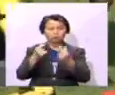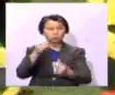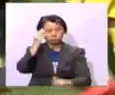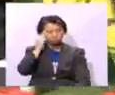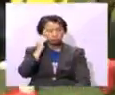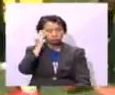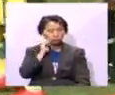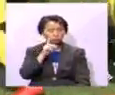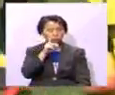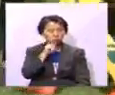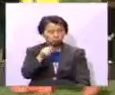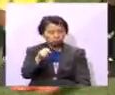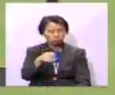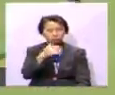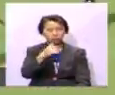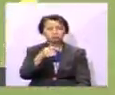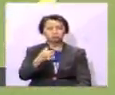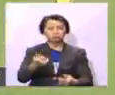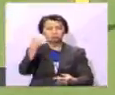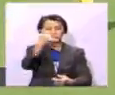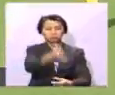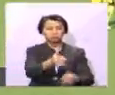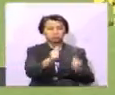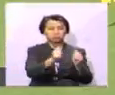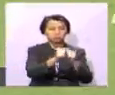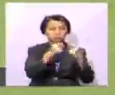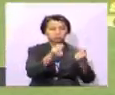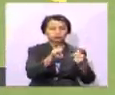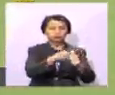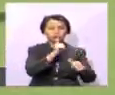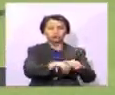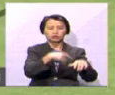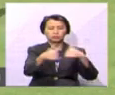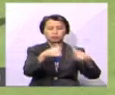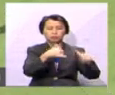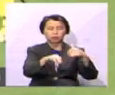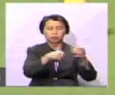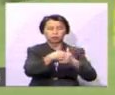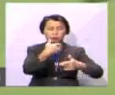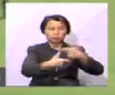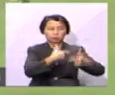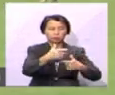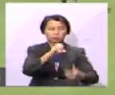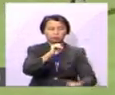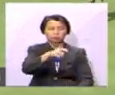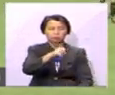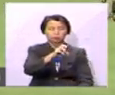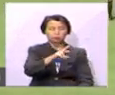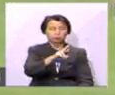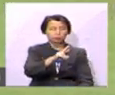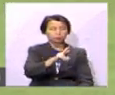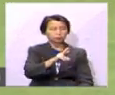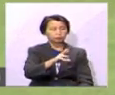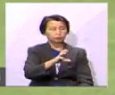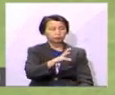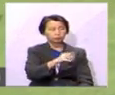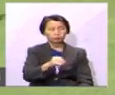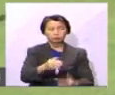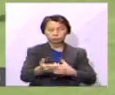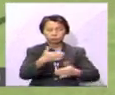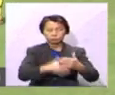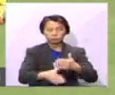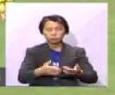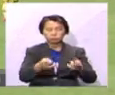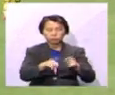berpengalaman seperti Kedah apabila bertandang bertemu skuad yang pertama kali beraksi dalam Liga Super PKNP FC. Namun sebaliknya